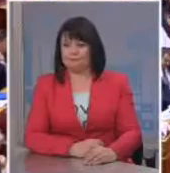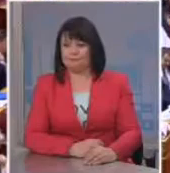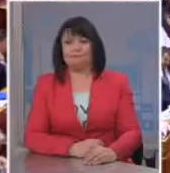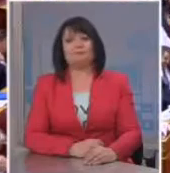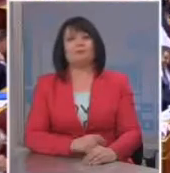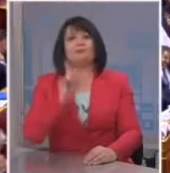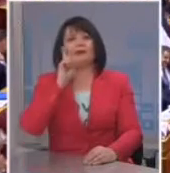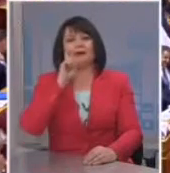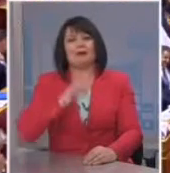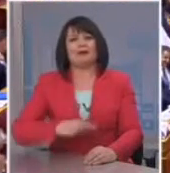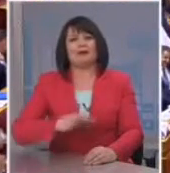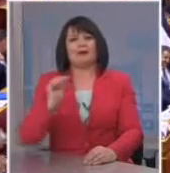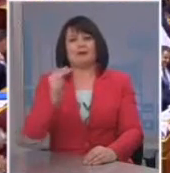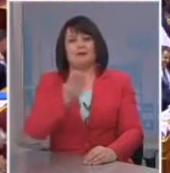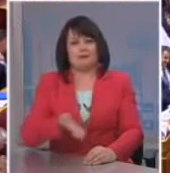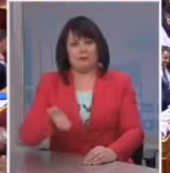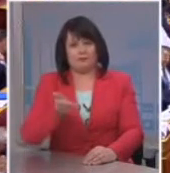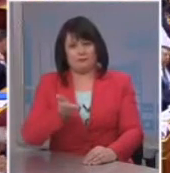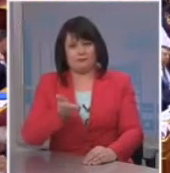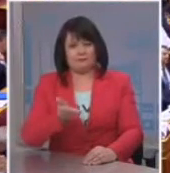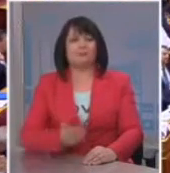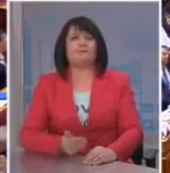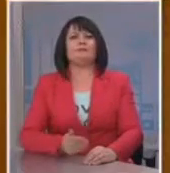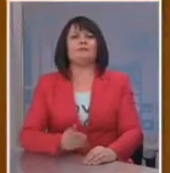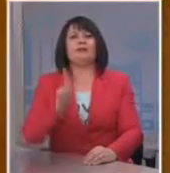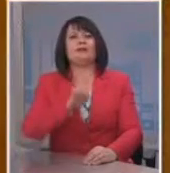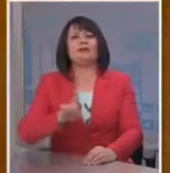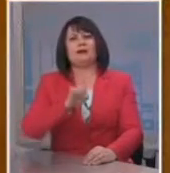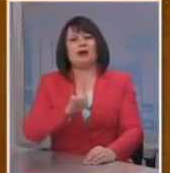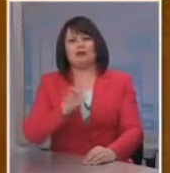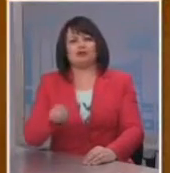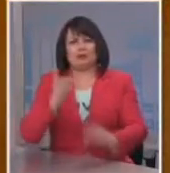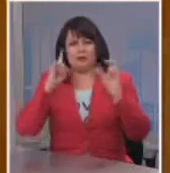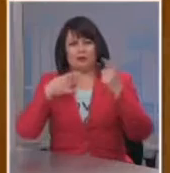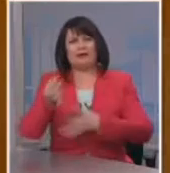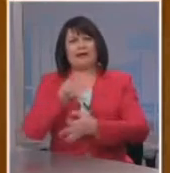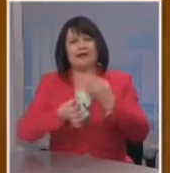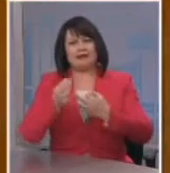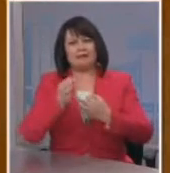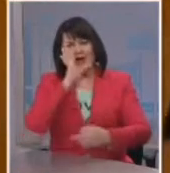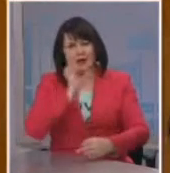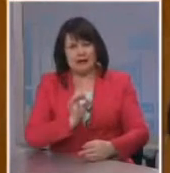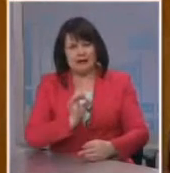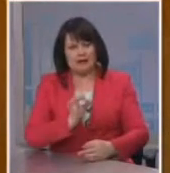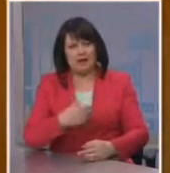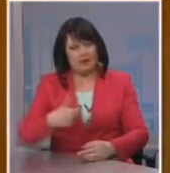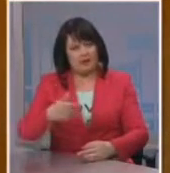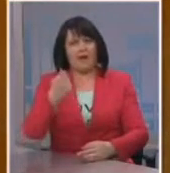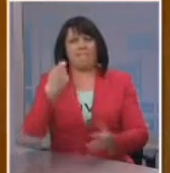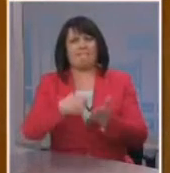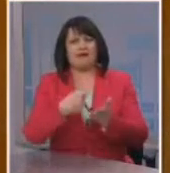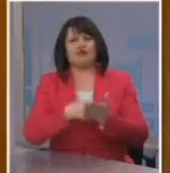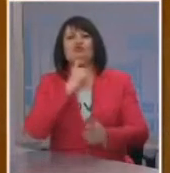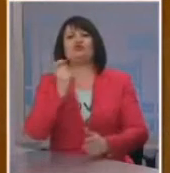Κυρίες και κύριοι συνάδελφοι, ο κύριος Μητσοτάκης είπε και μία αλήθεια όμως. Προανήγγειλε περικοπές μισθών και